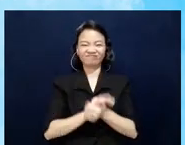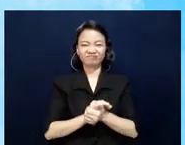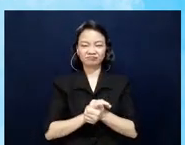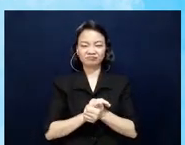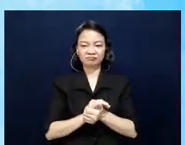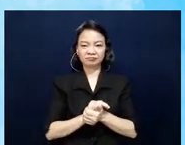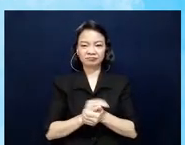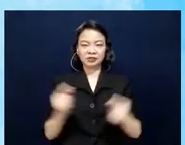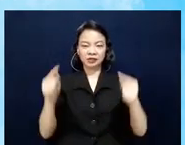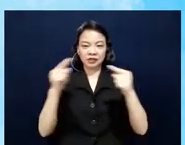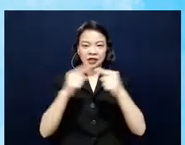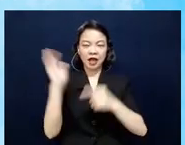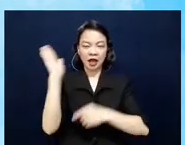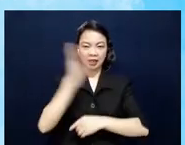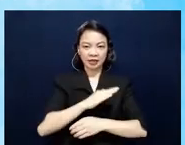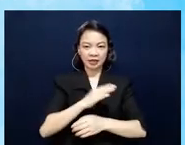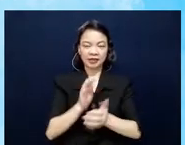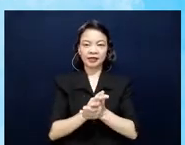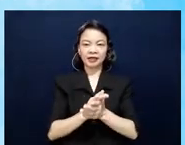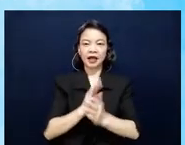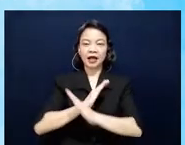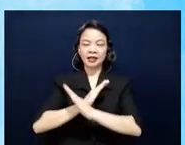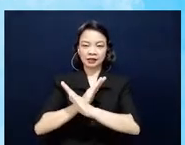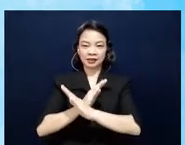anti tembako pada hari ini,